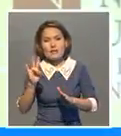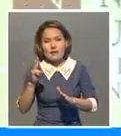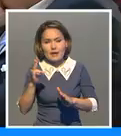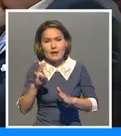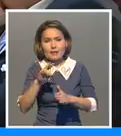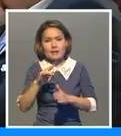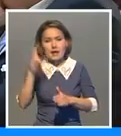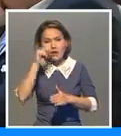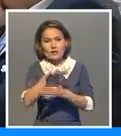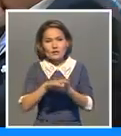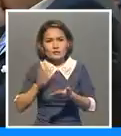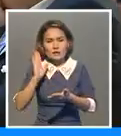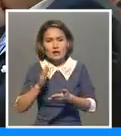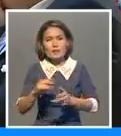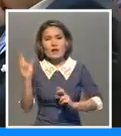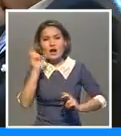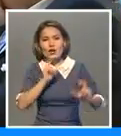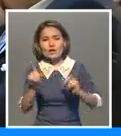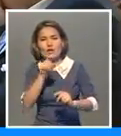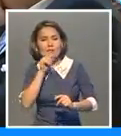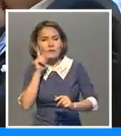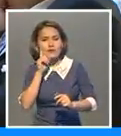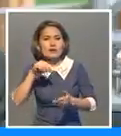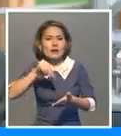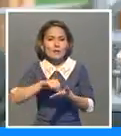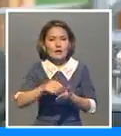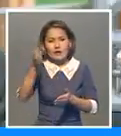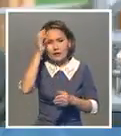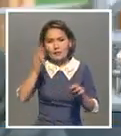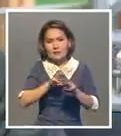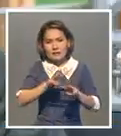жұмыстарымен танысып, тиісті бағасын беру үшін шараға білім және ғылым министрлігінің өкілдері қатысты.